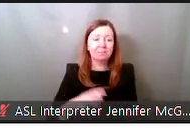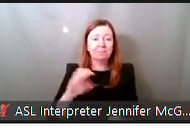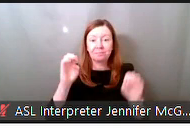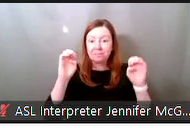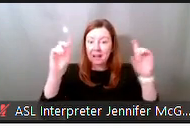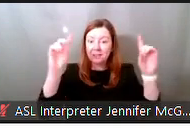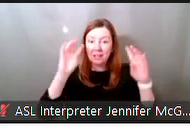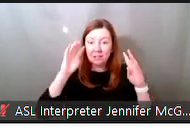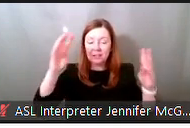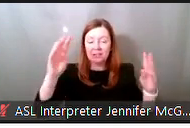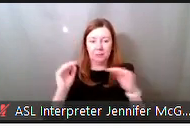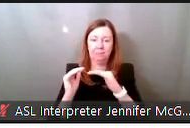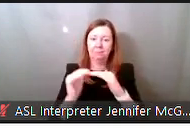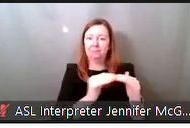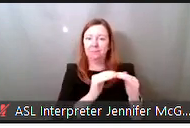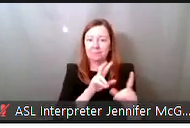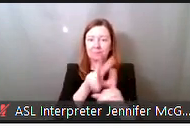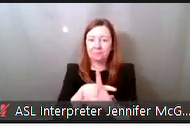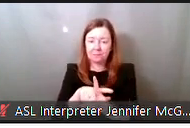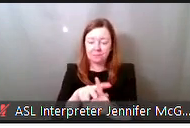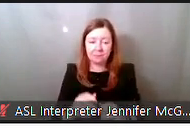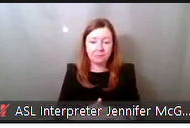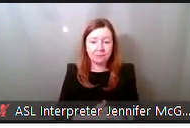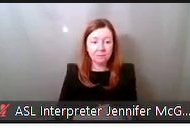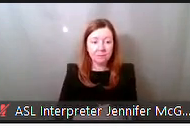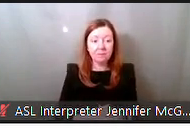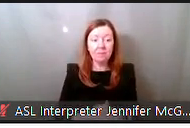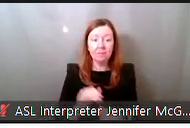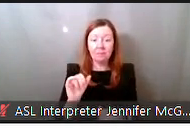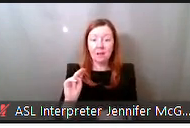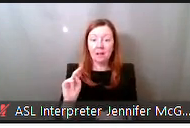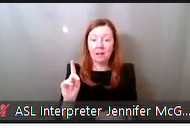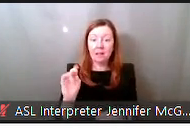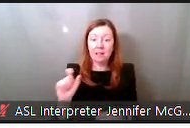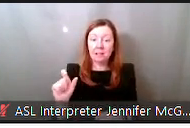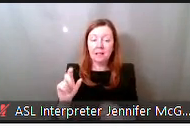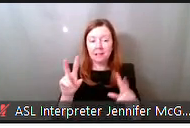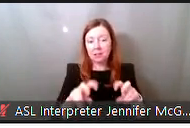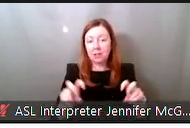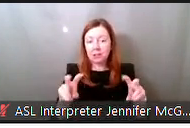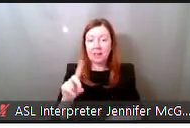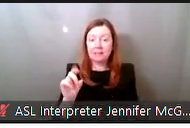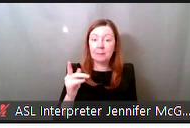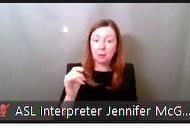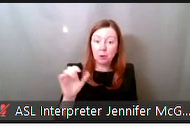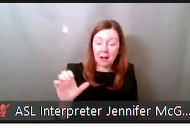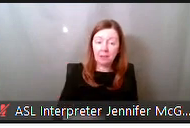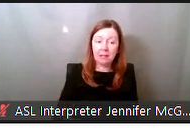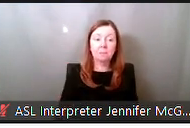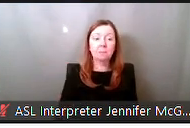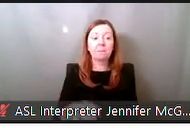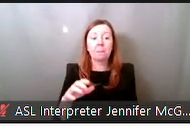响的，热量影响的。那在这方面呢，我们可以提供教育。